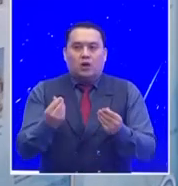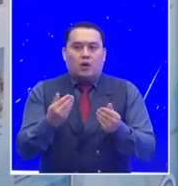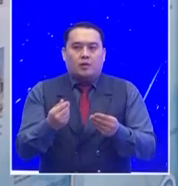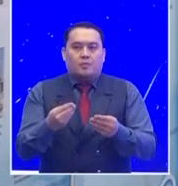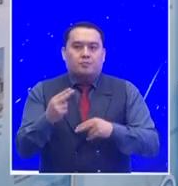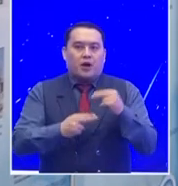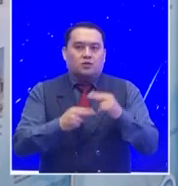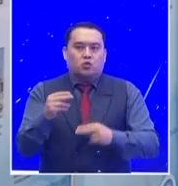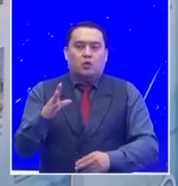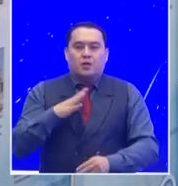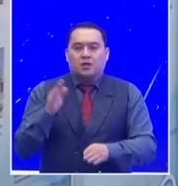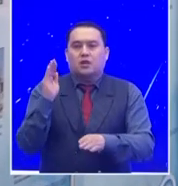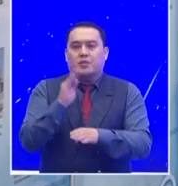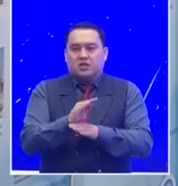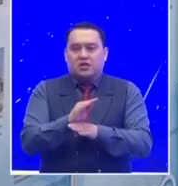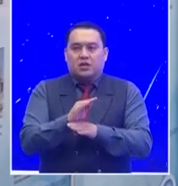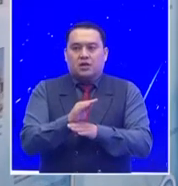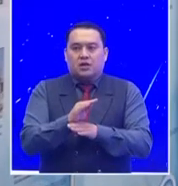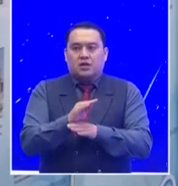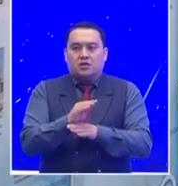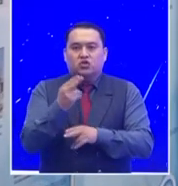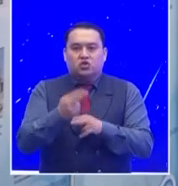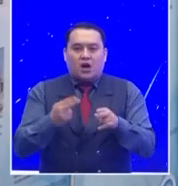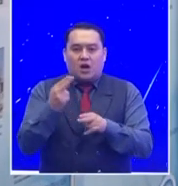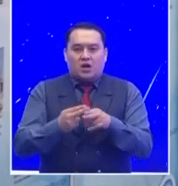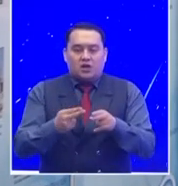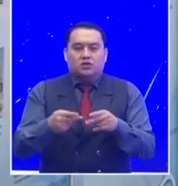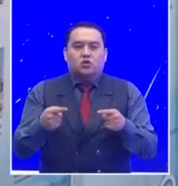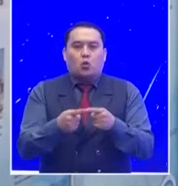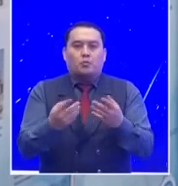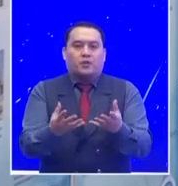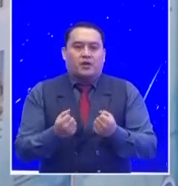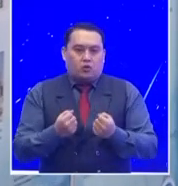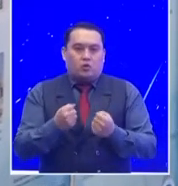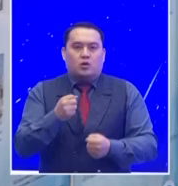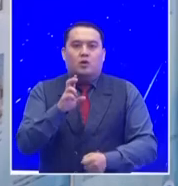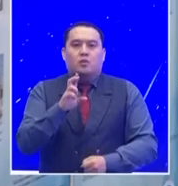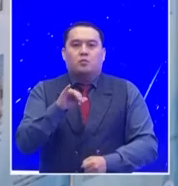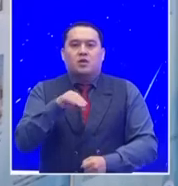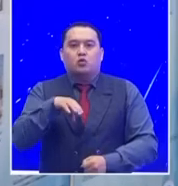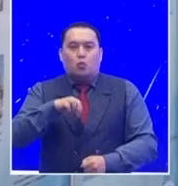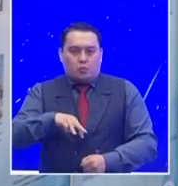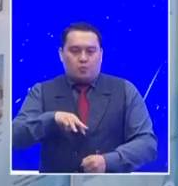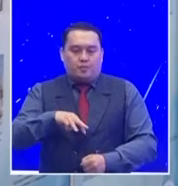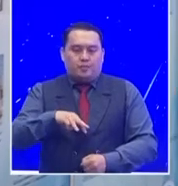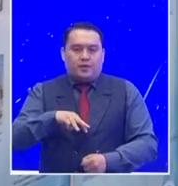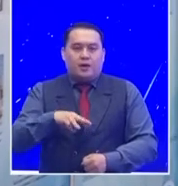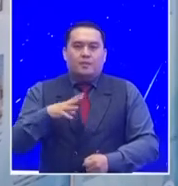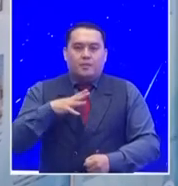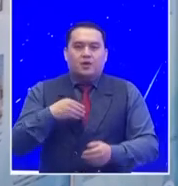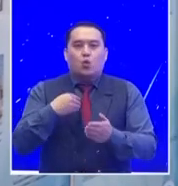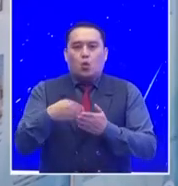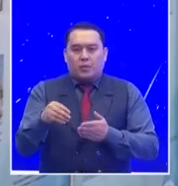построена дополнительно линия железнодорожного тупика для приема битума. Также на собственные средства было